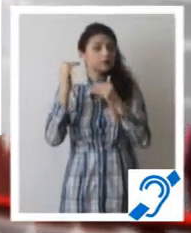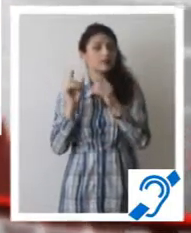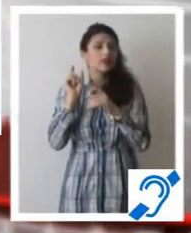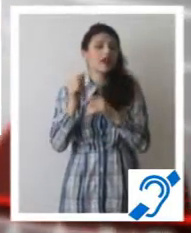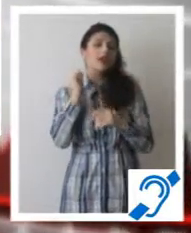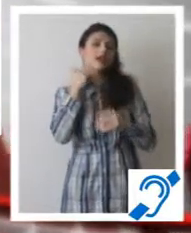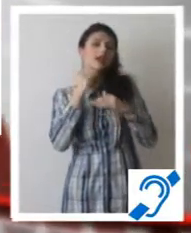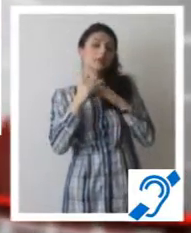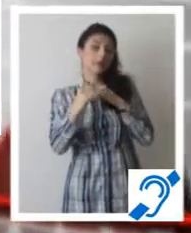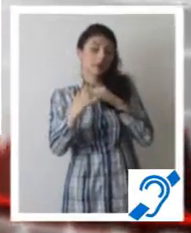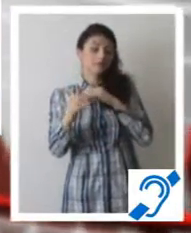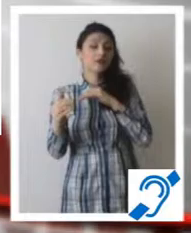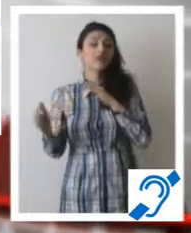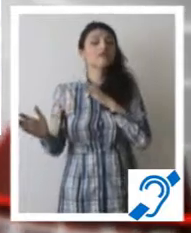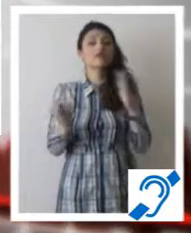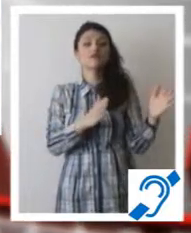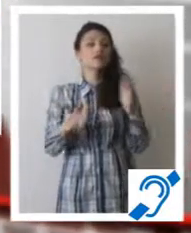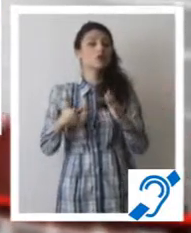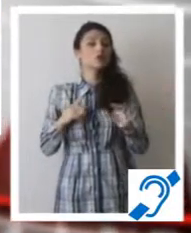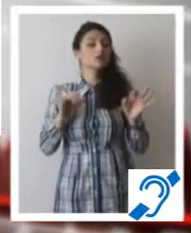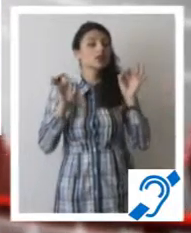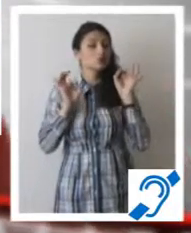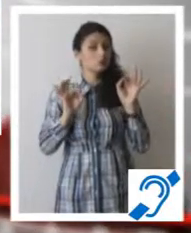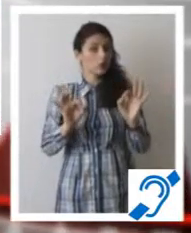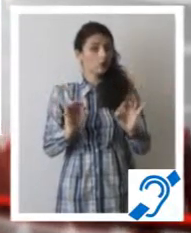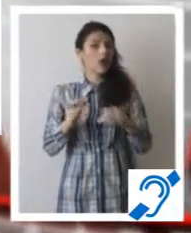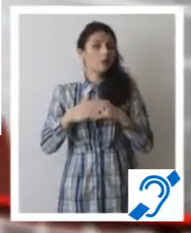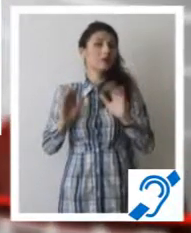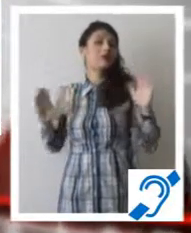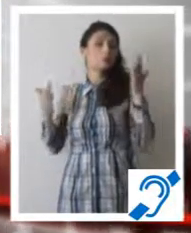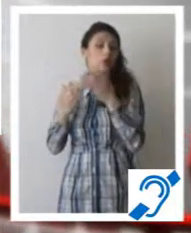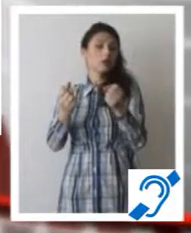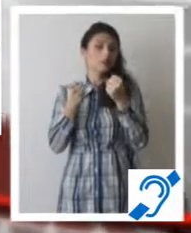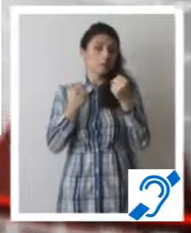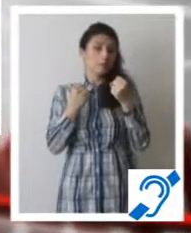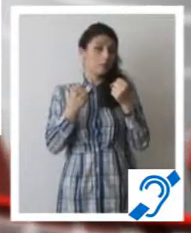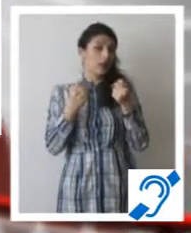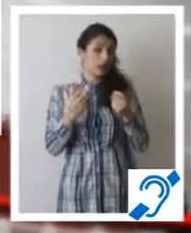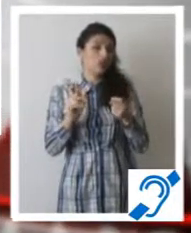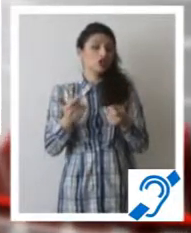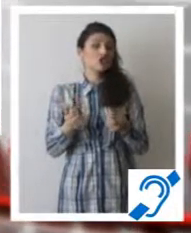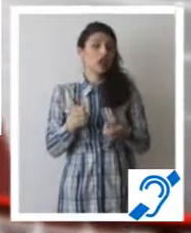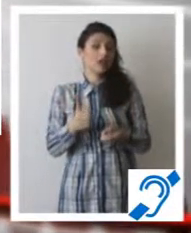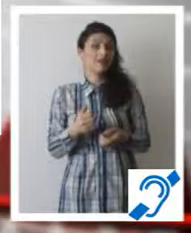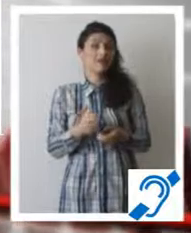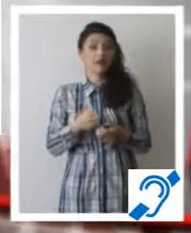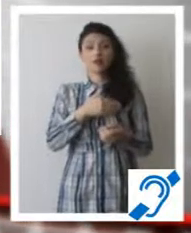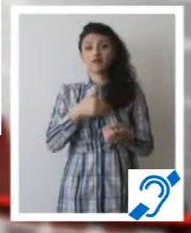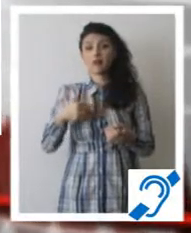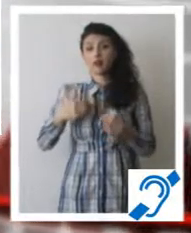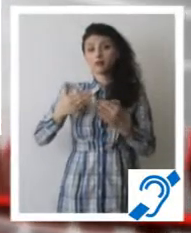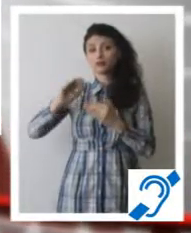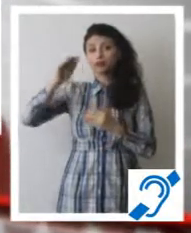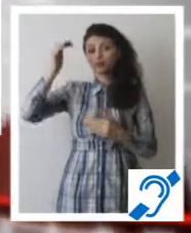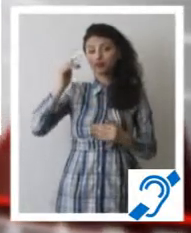aflăm. Vântul va sufla moderat cu intensificări în zona montană, iar presiunea atmosferică va avea tendință de creștere până